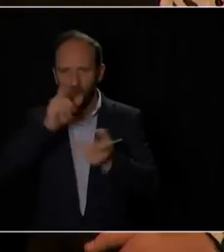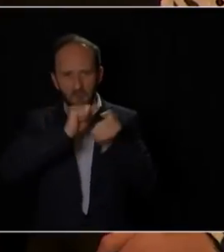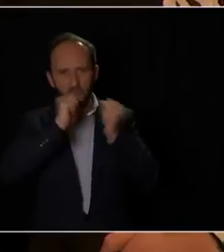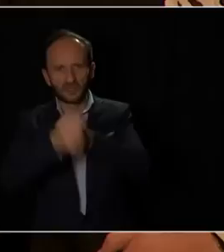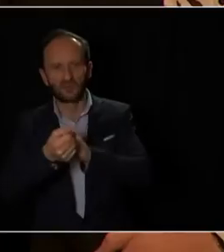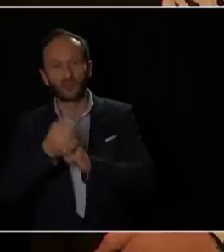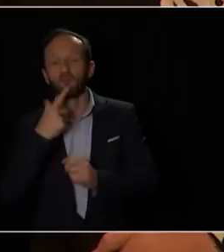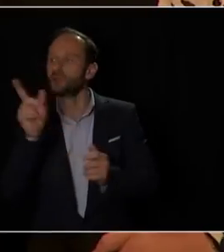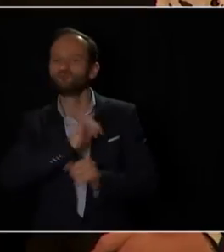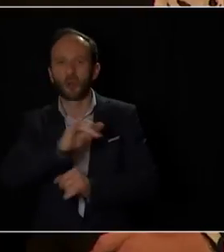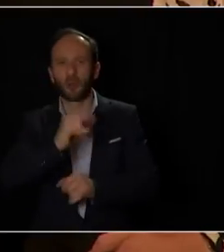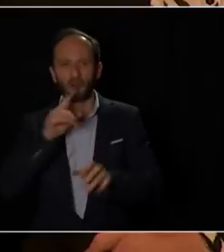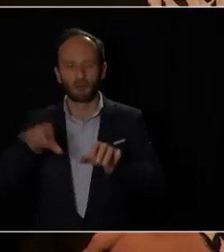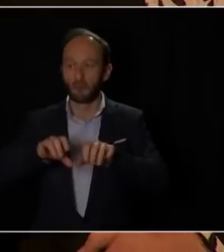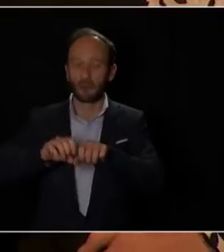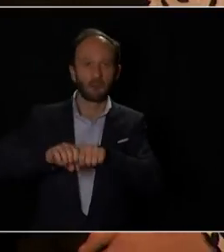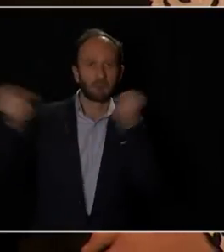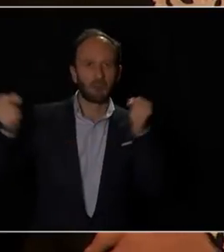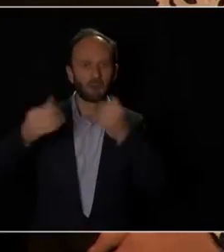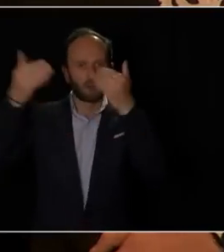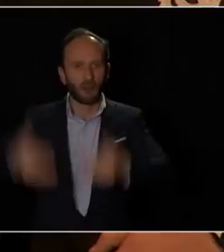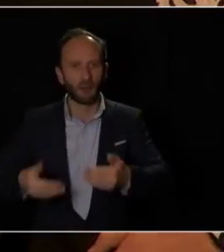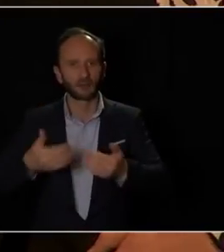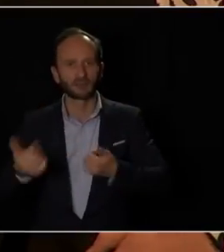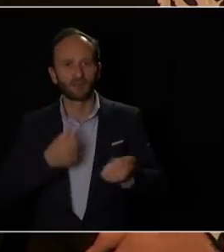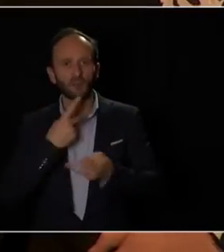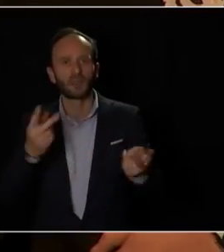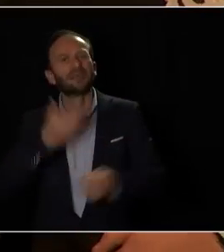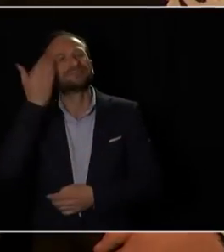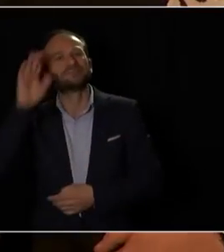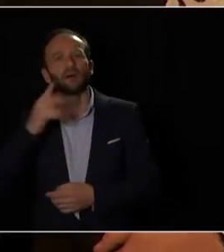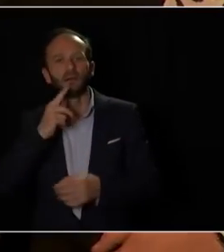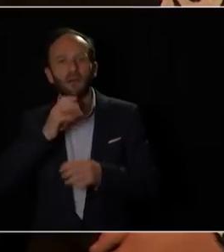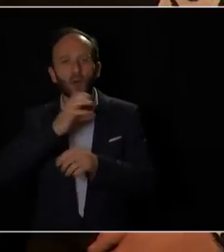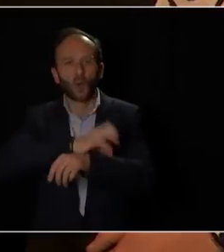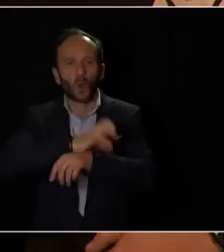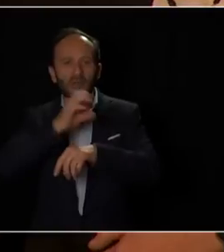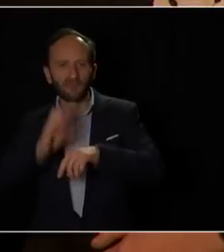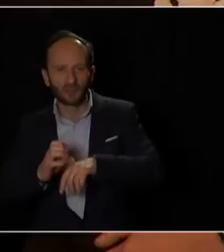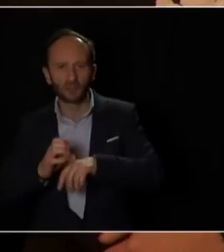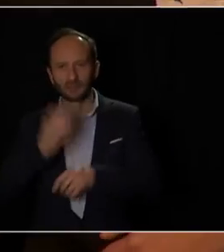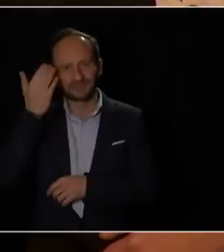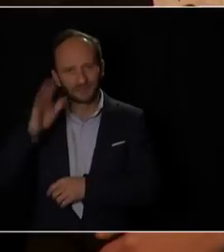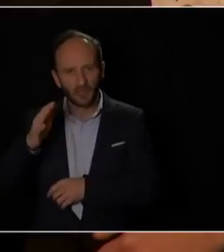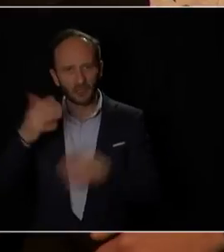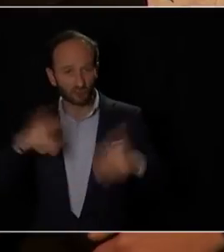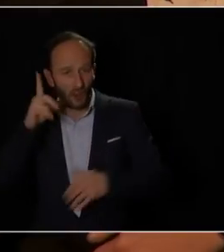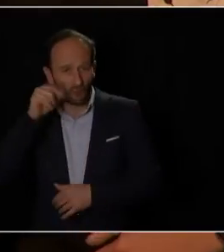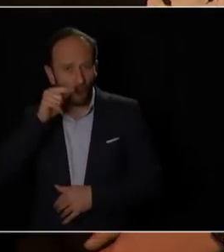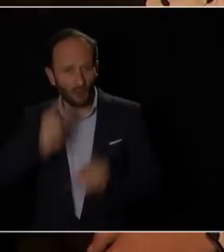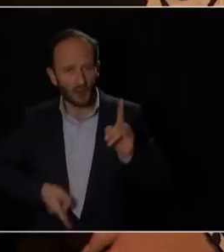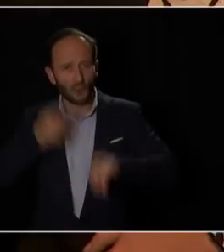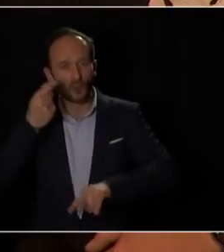de rupture brutale. Nos collectivités le savent bien, elles qui ont déjà fourni un effort important pour